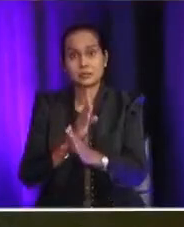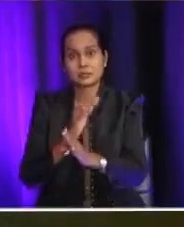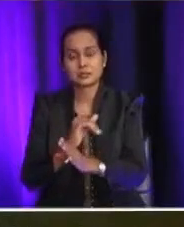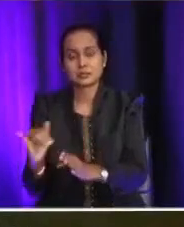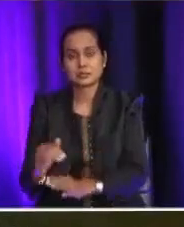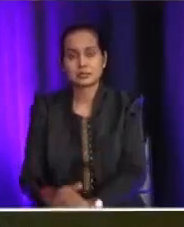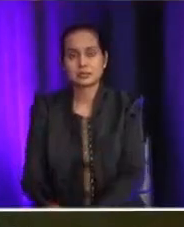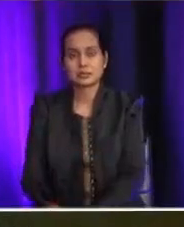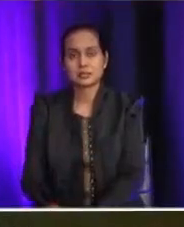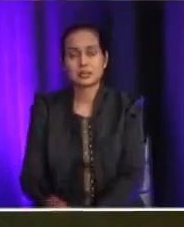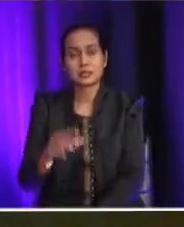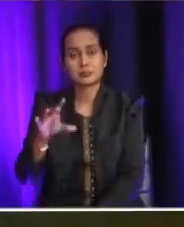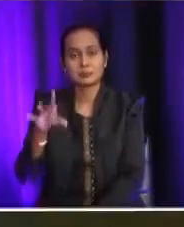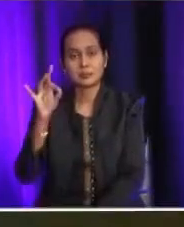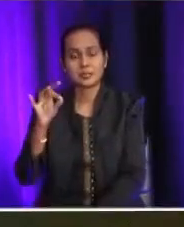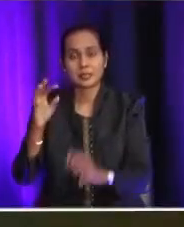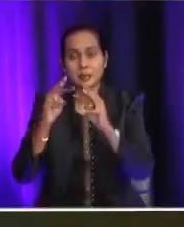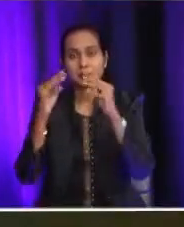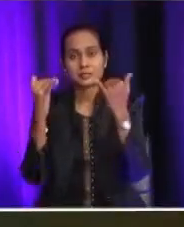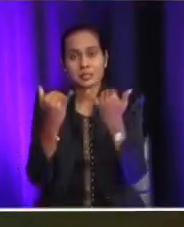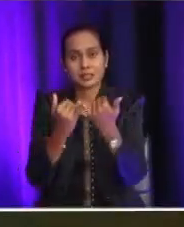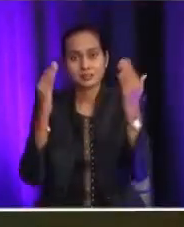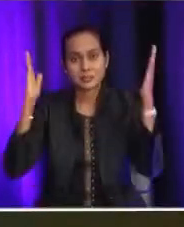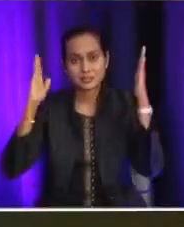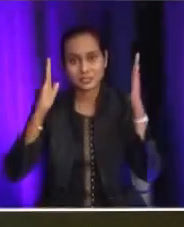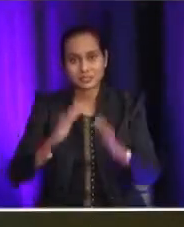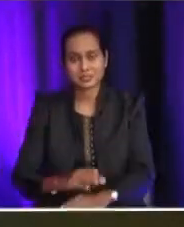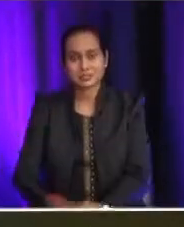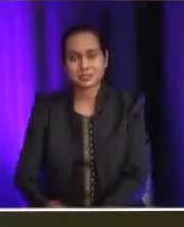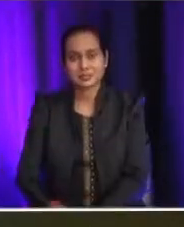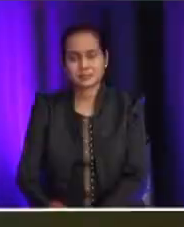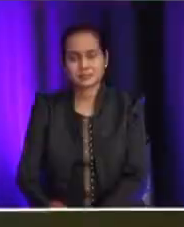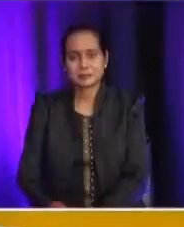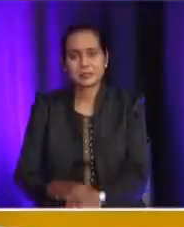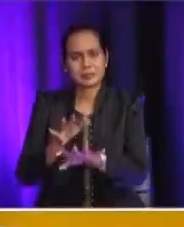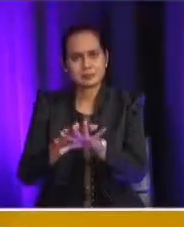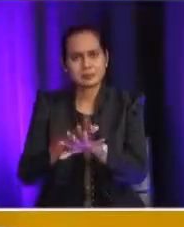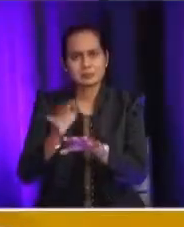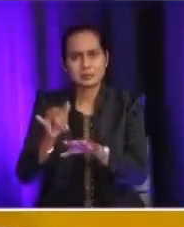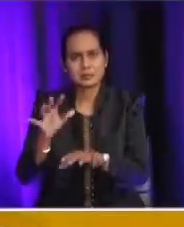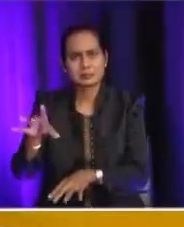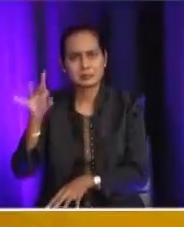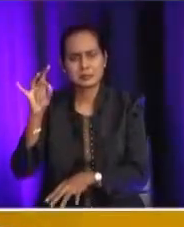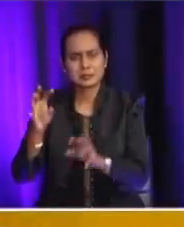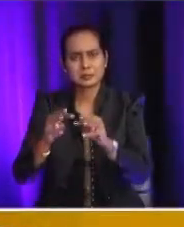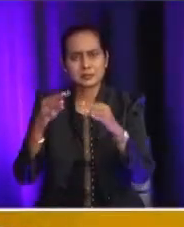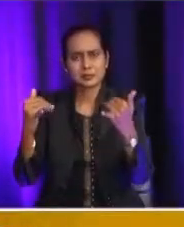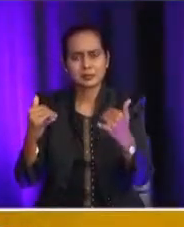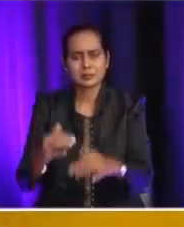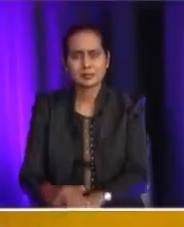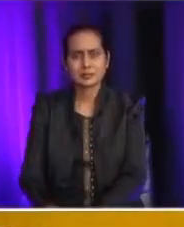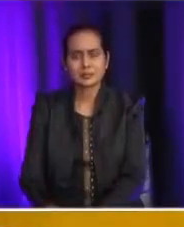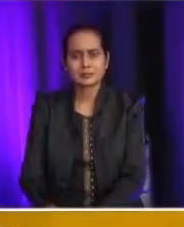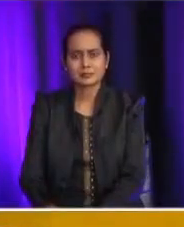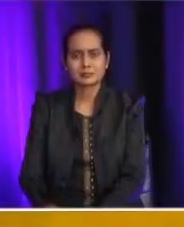Yep. Pilihan masyarakat di Malaysia ya, kebanyakan mereka memilih majalah. Apa majalah. Kata kita tanya